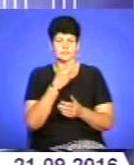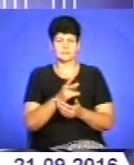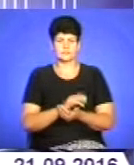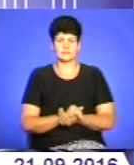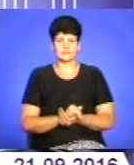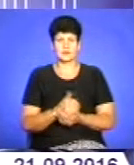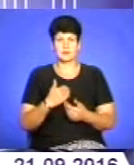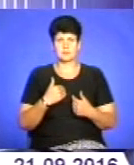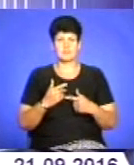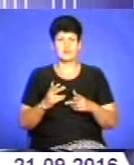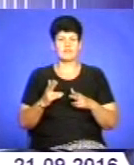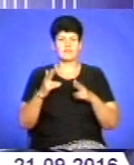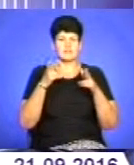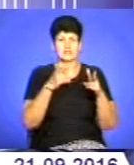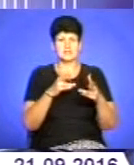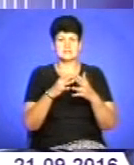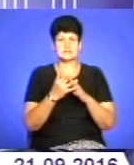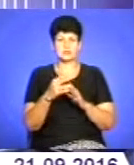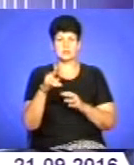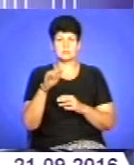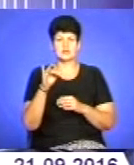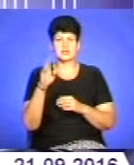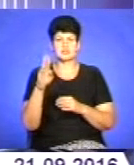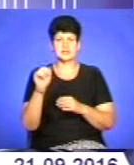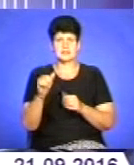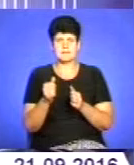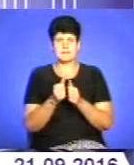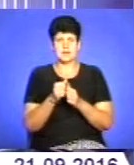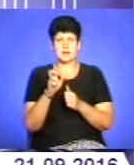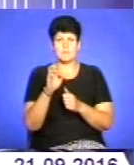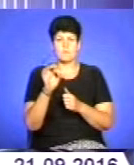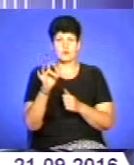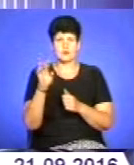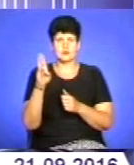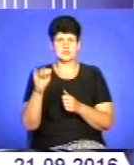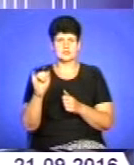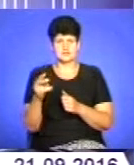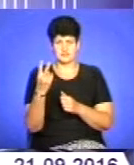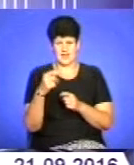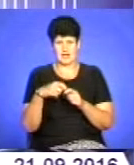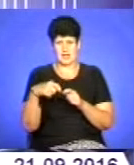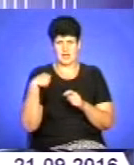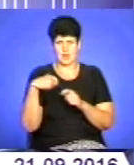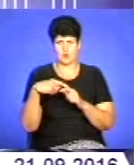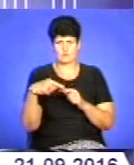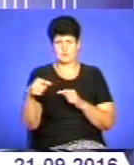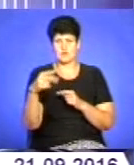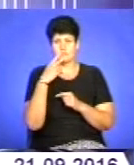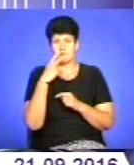Ми виїхали в село Пищатинці, це біля Борщова, буквально 2 кілометри. Бачимо тонни